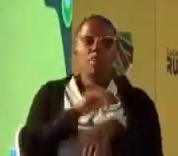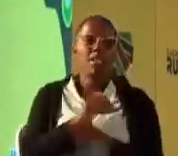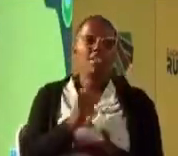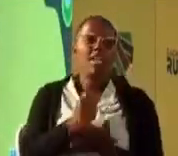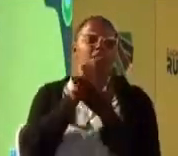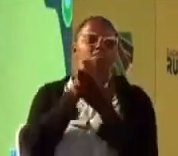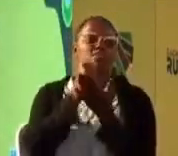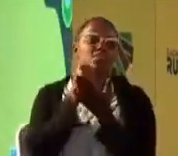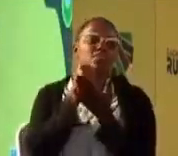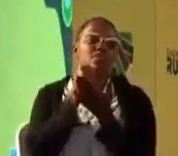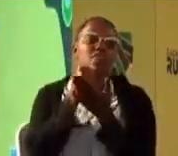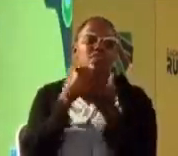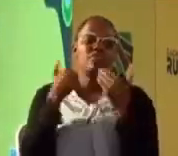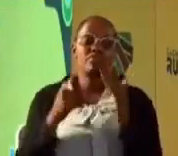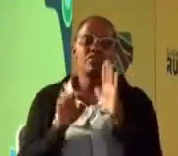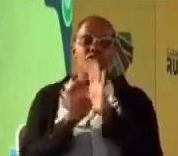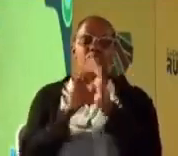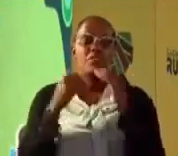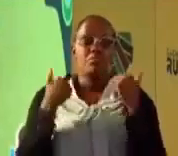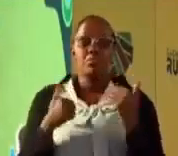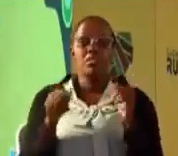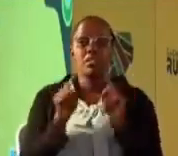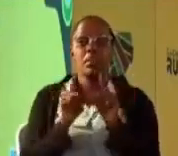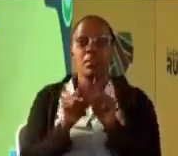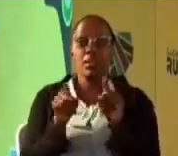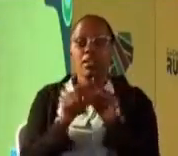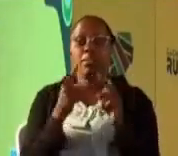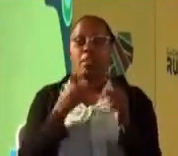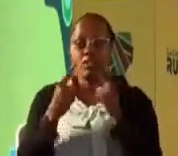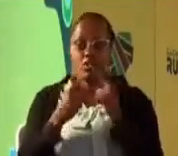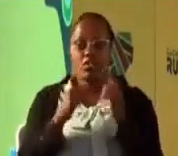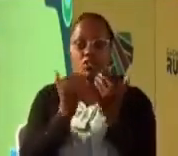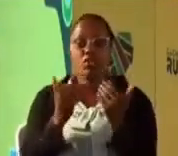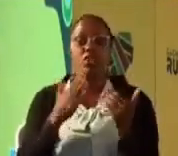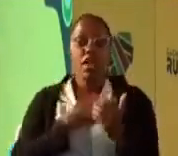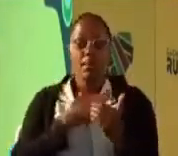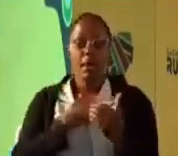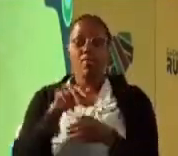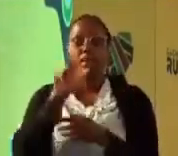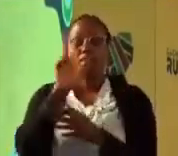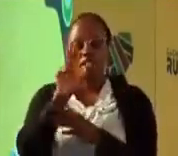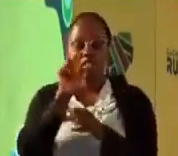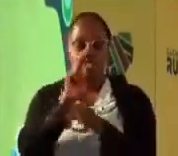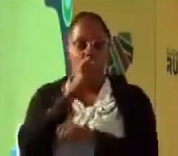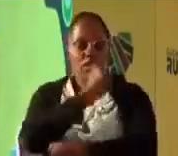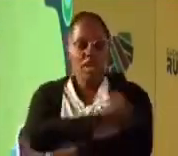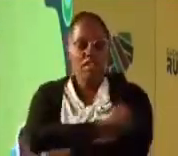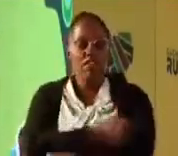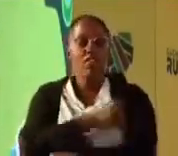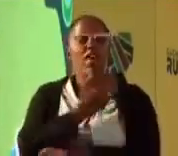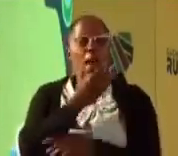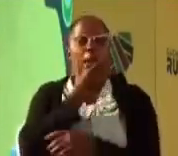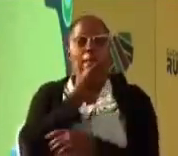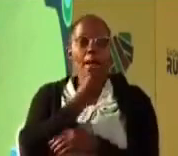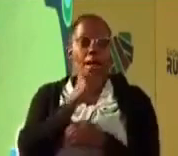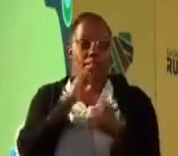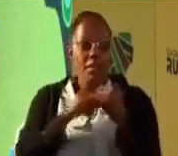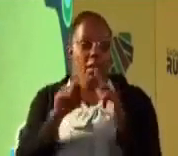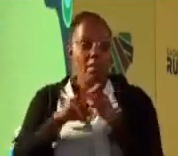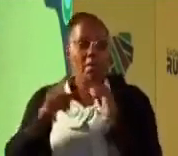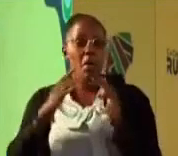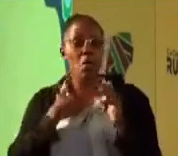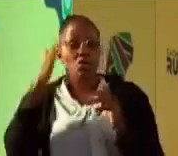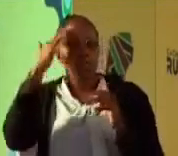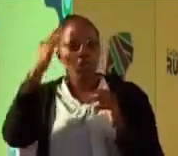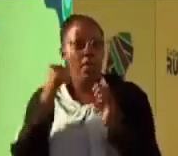usaidizi. Kama mimi saa hivi naongea, watoto wangu wako watatu secondary. Mzee alinitoroka, hataki